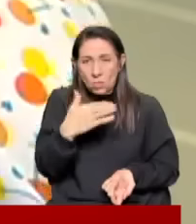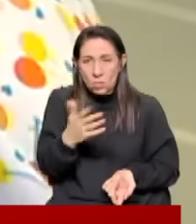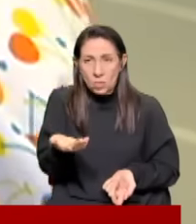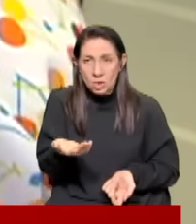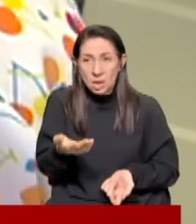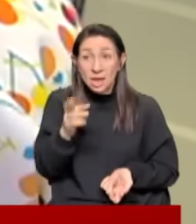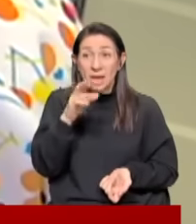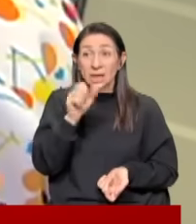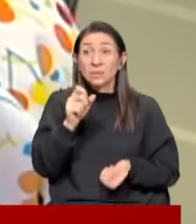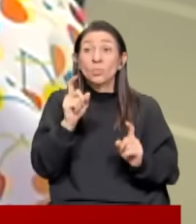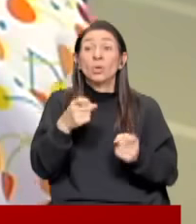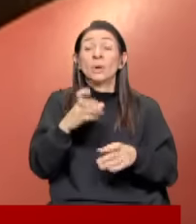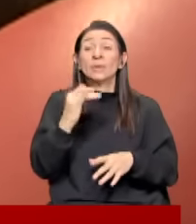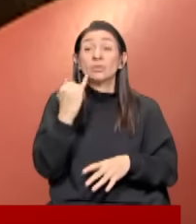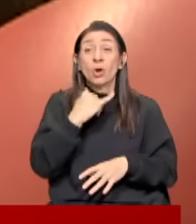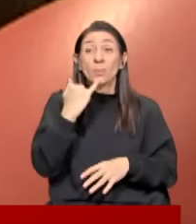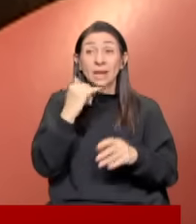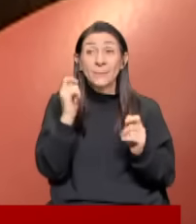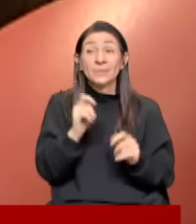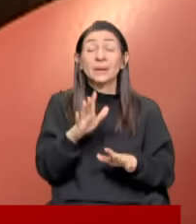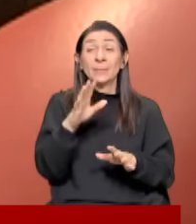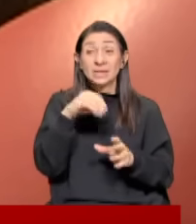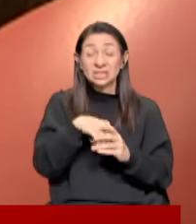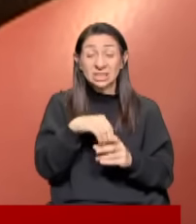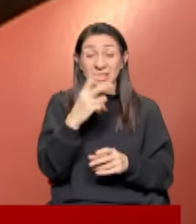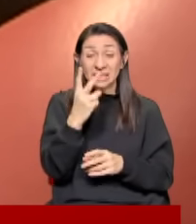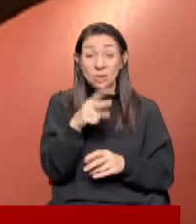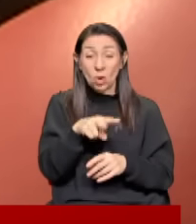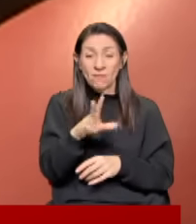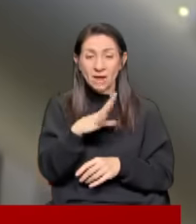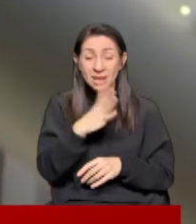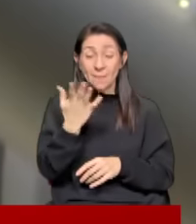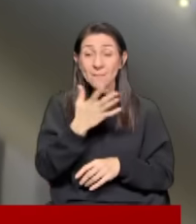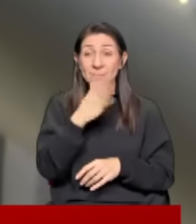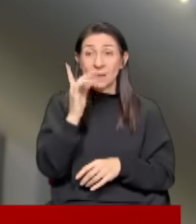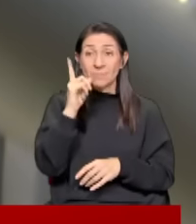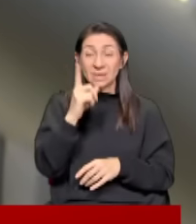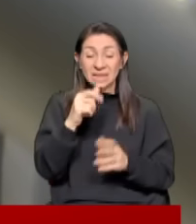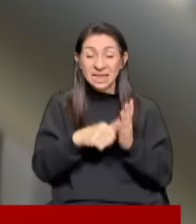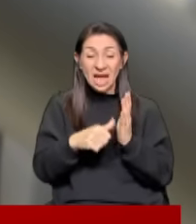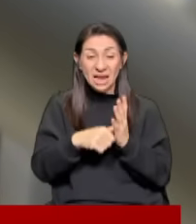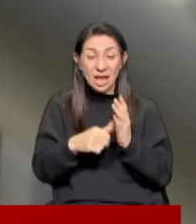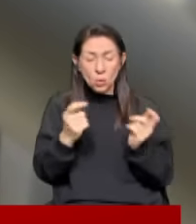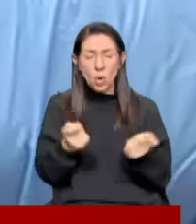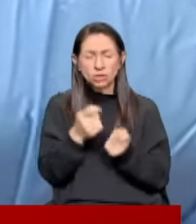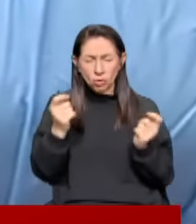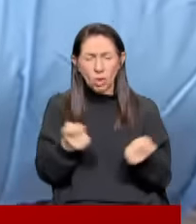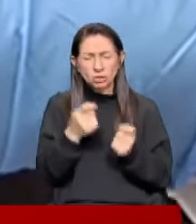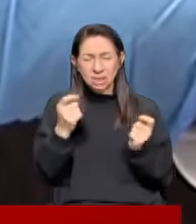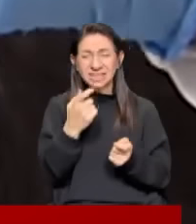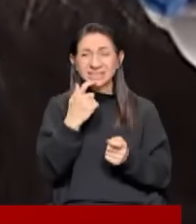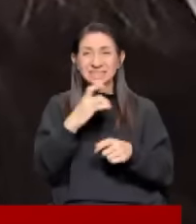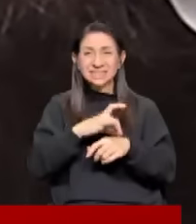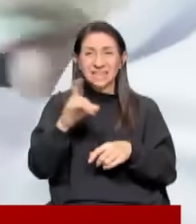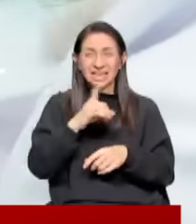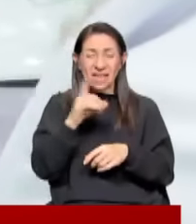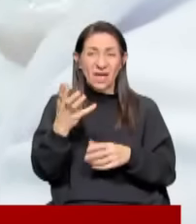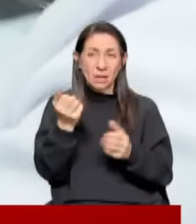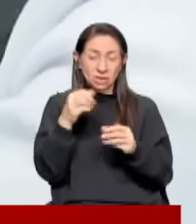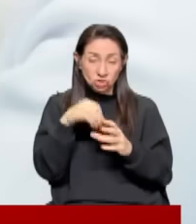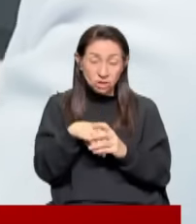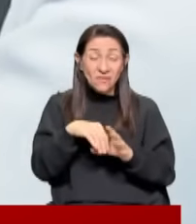ki. Randevu bulamayan, torpil yaptıramayanlar için iki yol var. Ya bilinmeyen bir tarihe kadar uğraşacaklar diş tedavisine